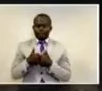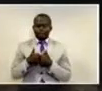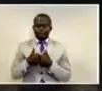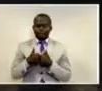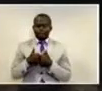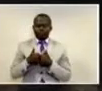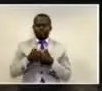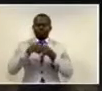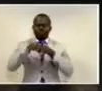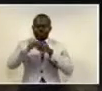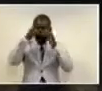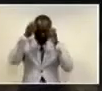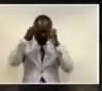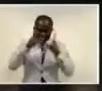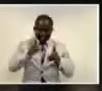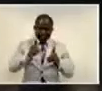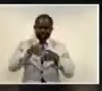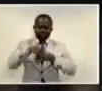ab'uburezi